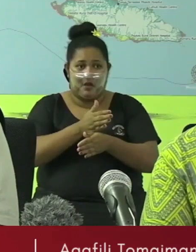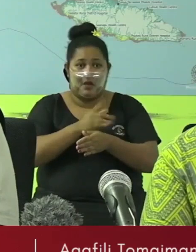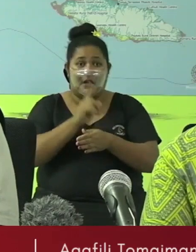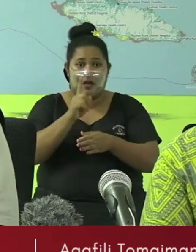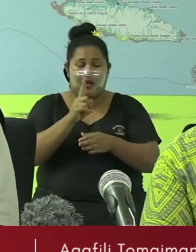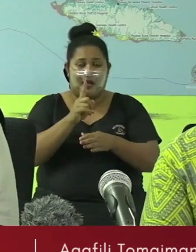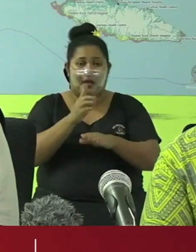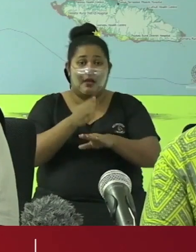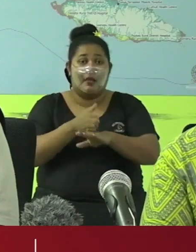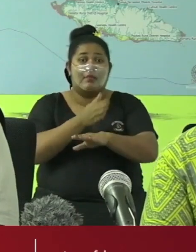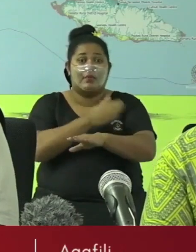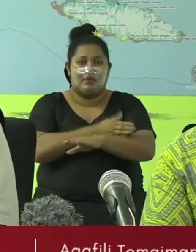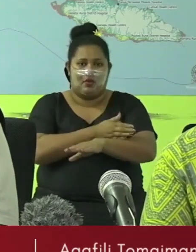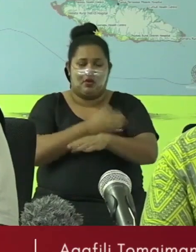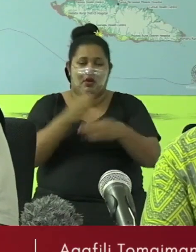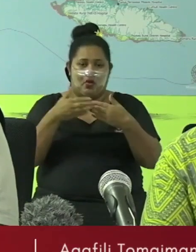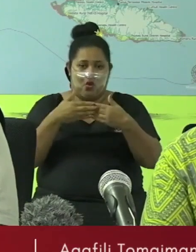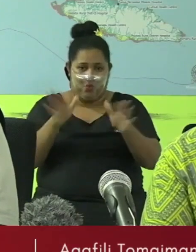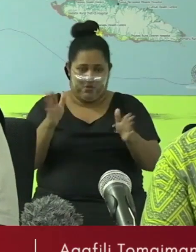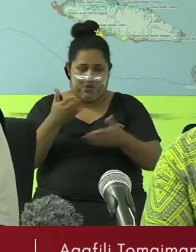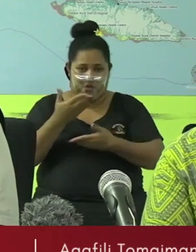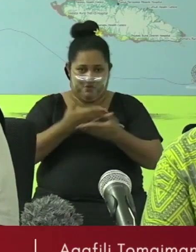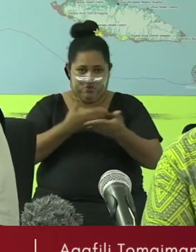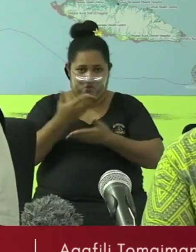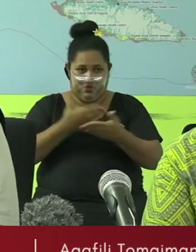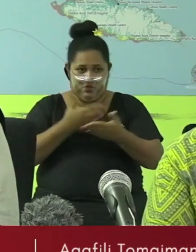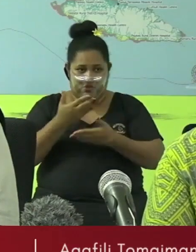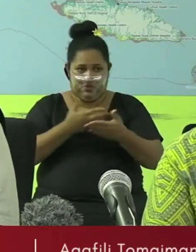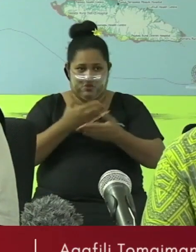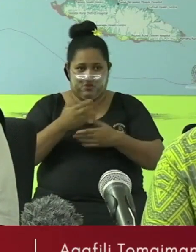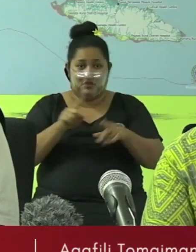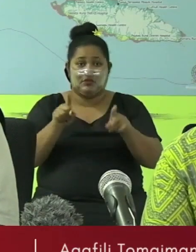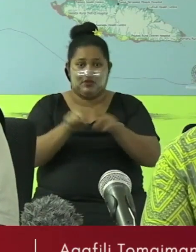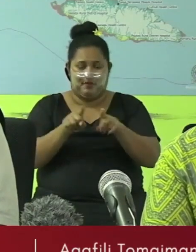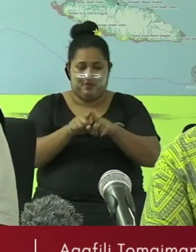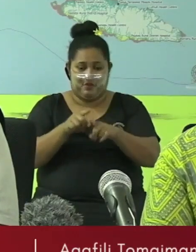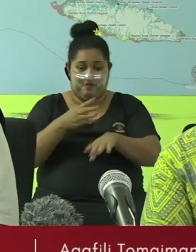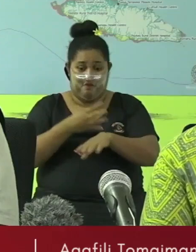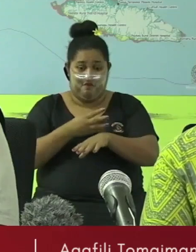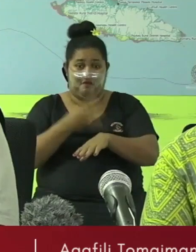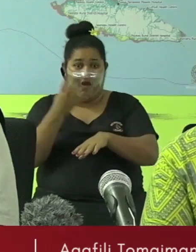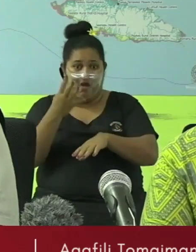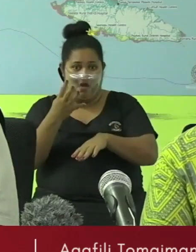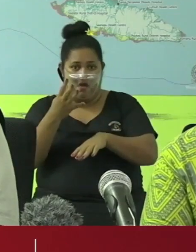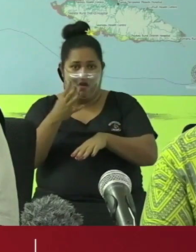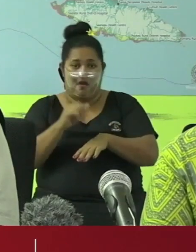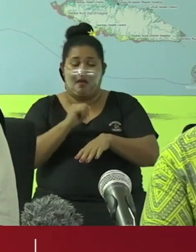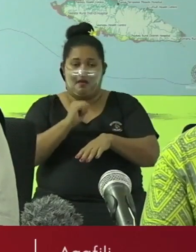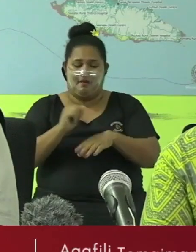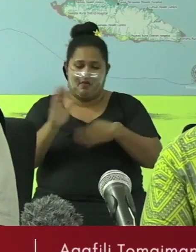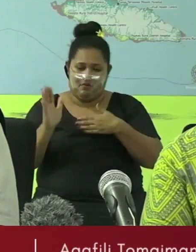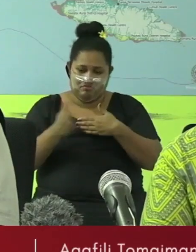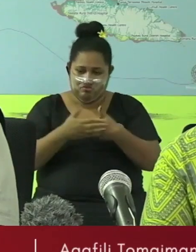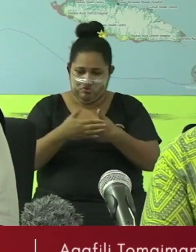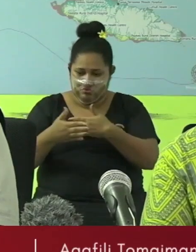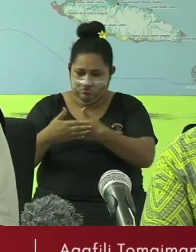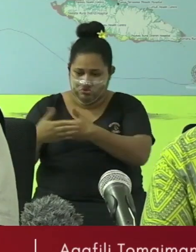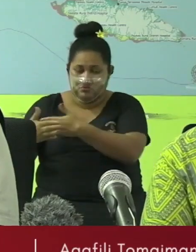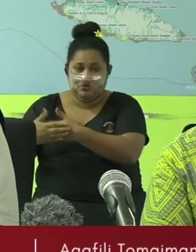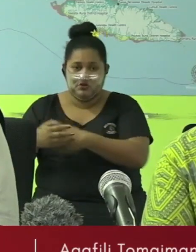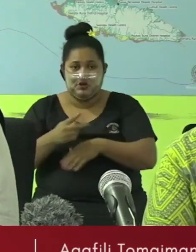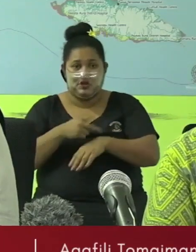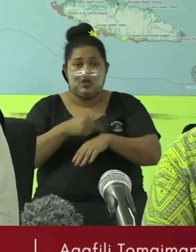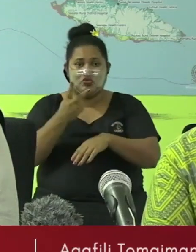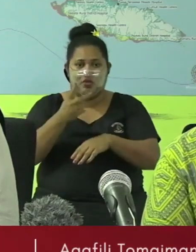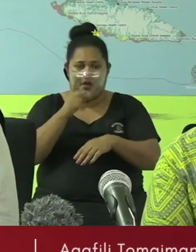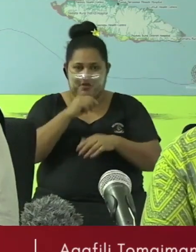au aunanga e whaapena fo i le whae le fiafi pe a Tapunia uma au aunanga i le lua e mawhai o na toi